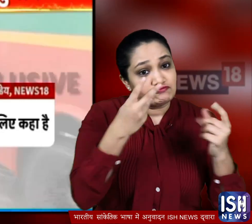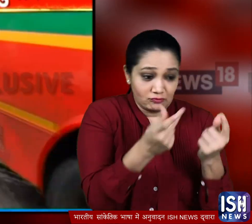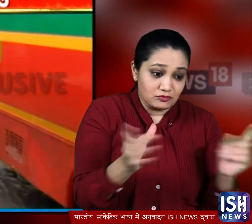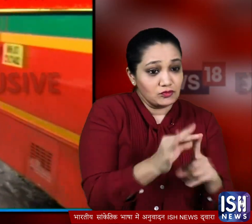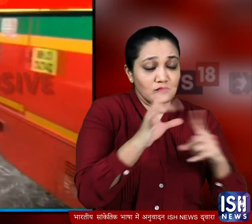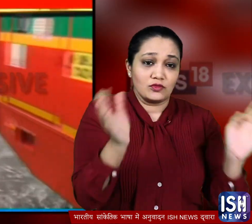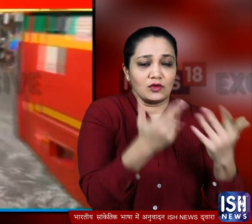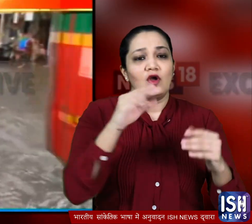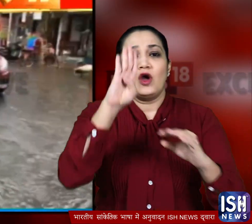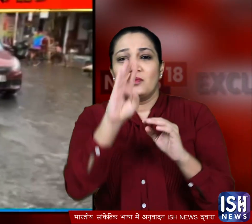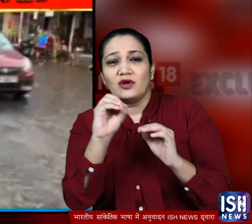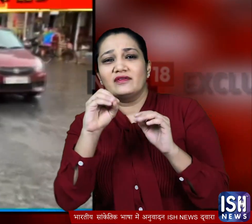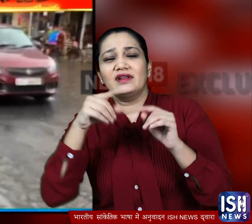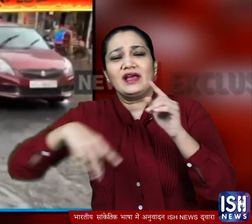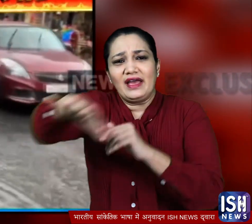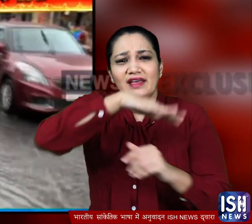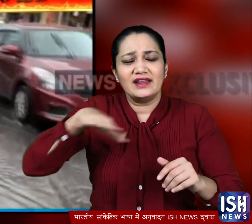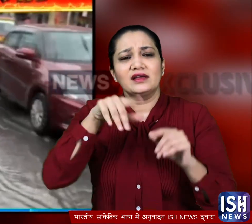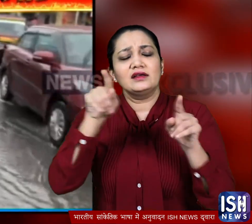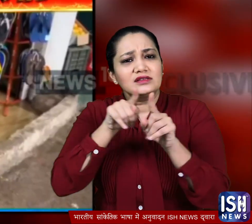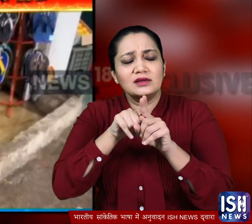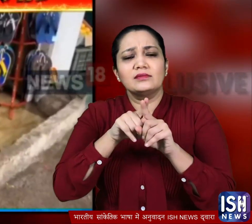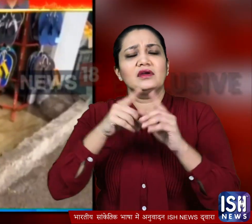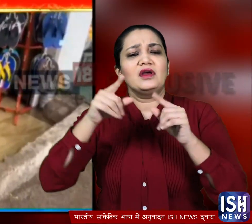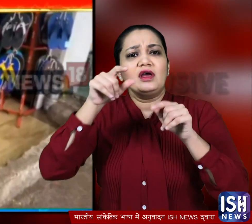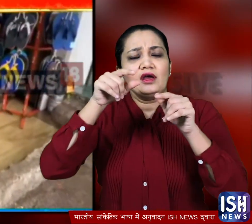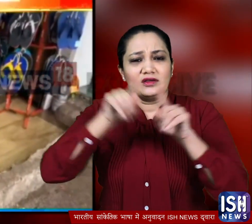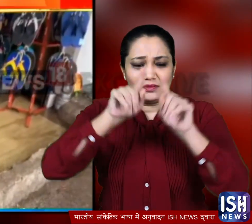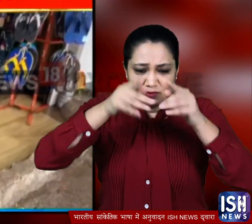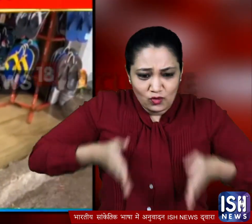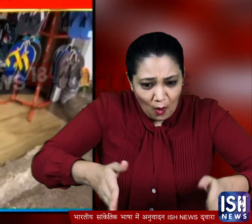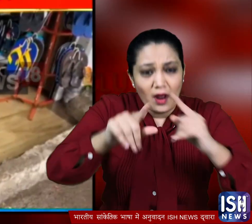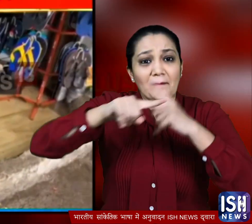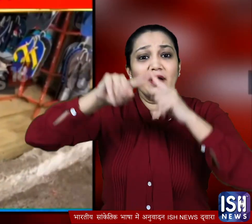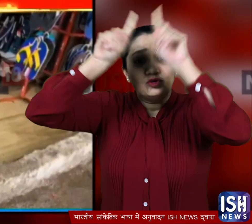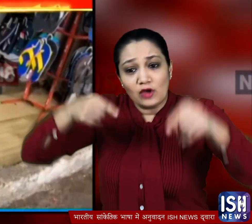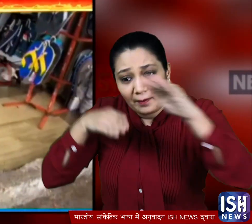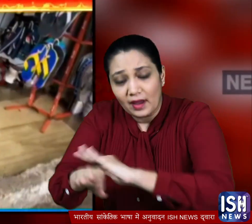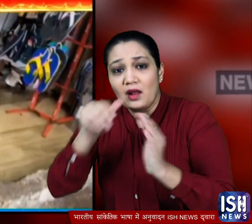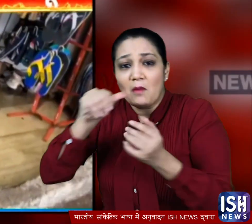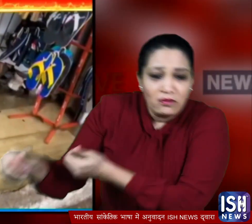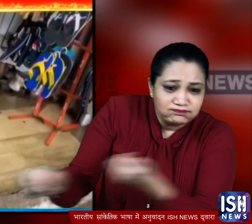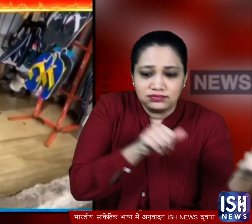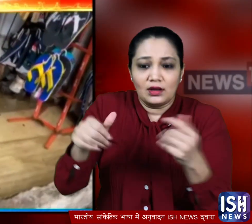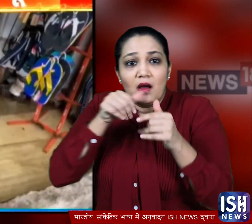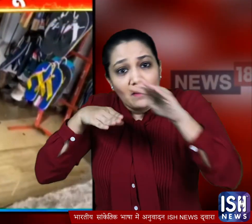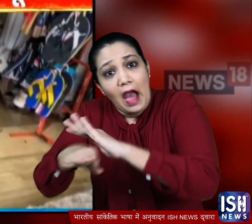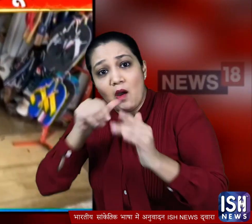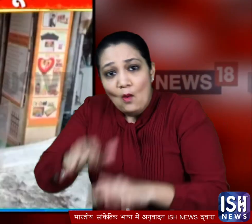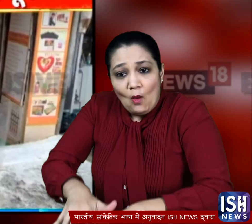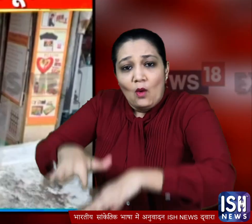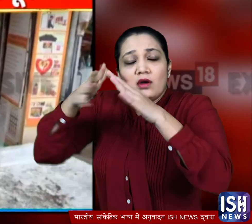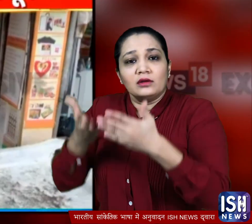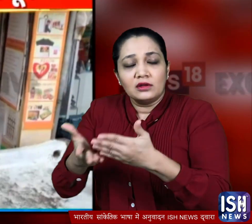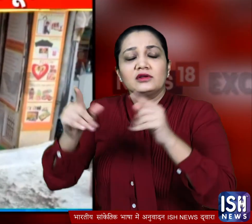लिए कहा है। बोरीवली जैसे निचले इलाकों में तो सड़कों पर ही नहीं, दुकानों तक में पानी भर गया। लोग दुकानों में भरा पानी निकालने के लिए मशक्कत करते